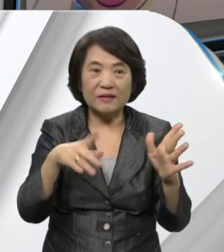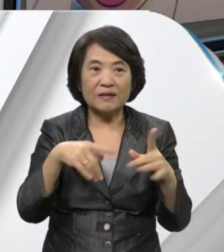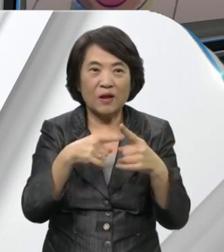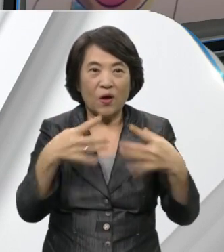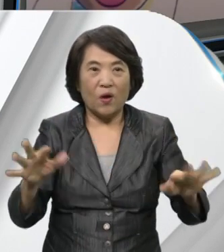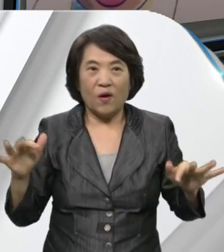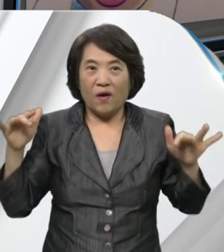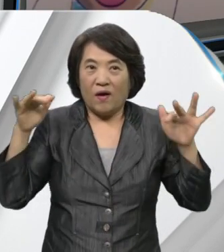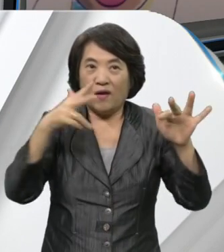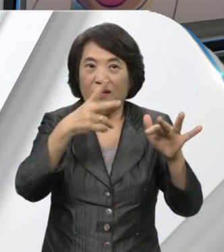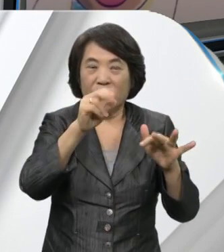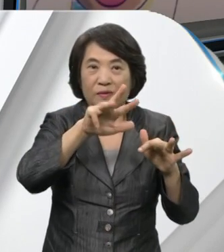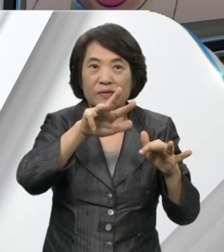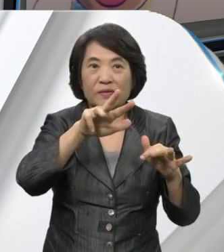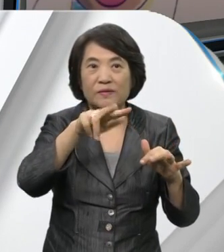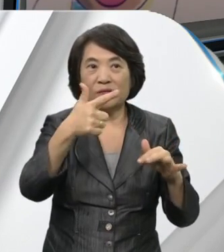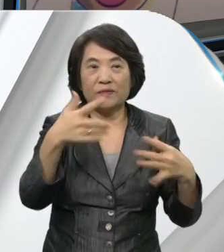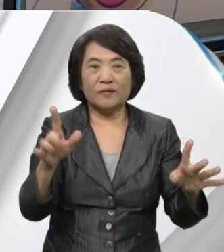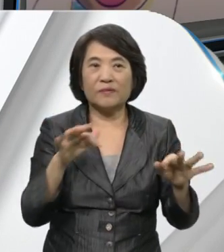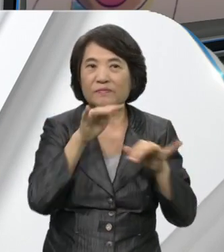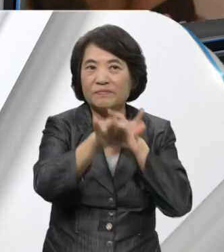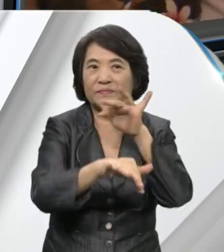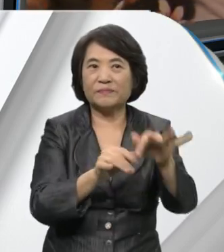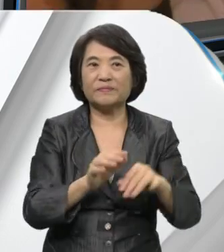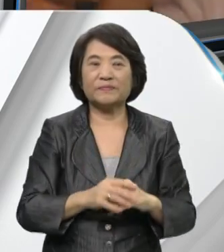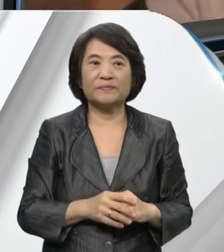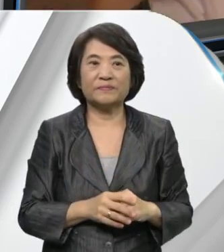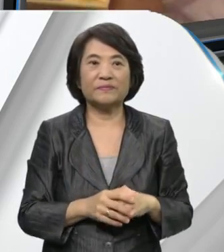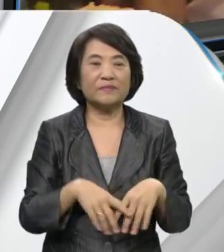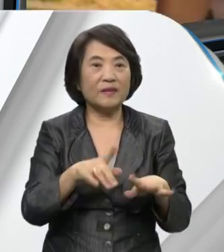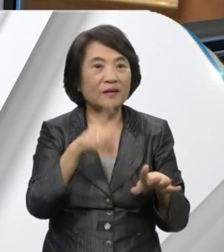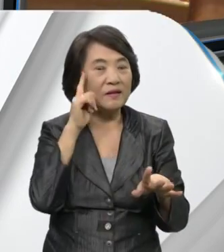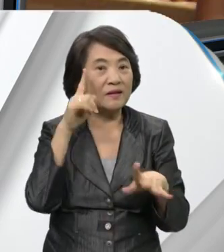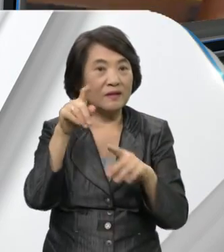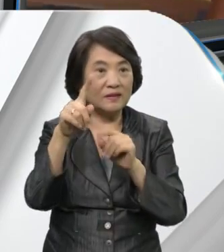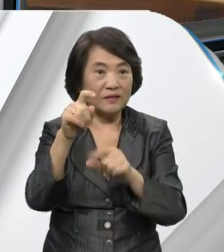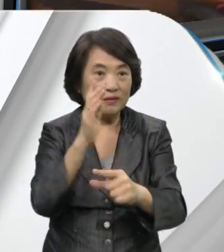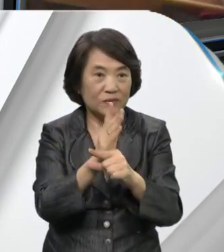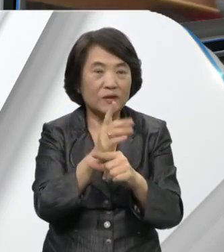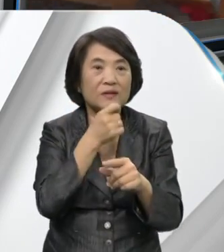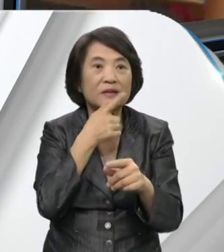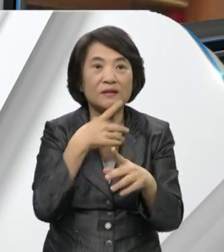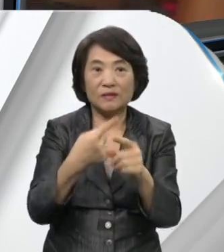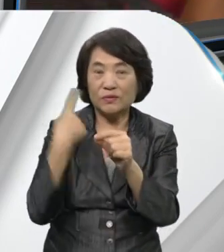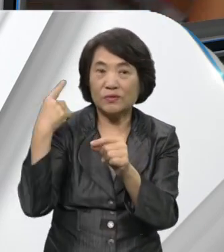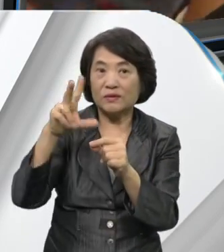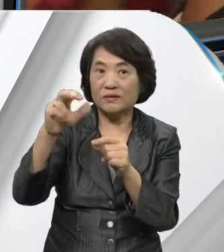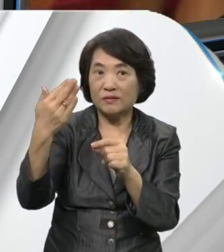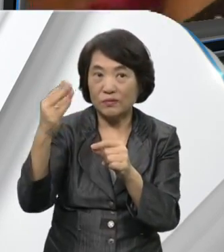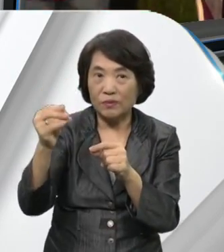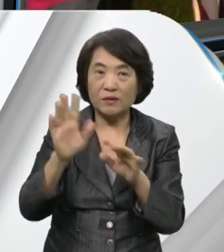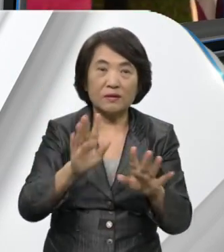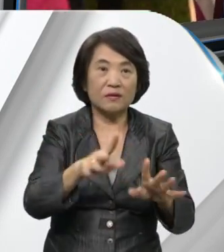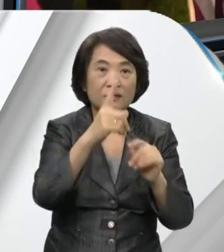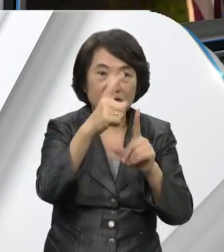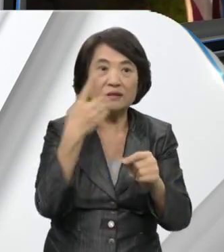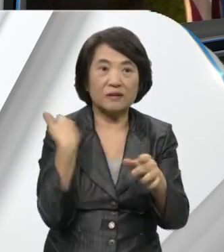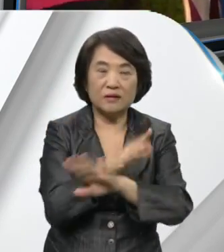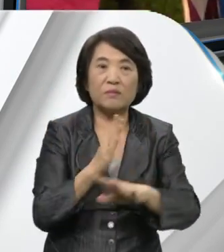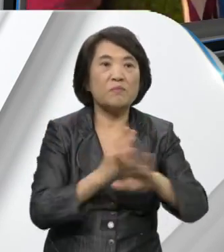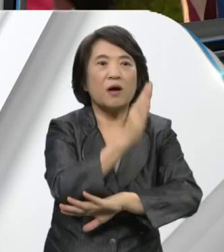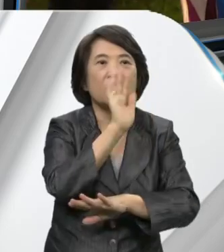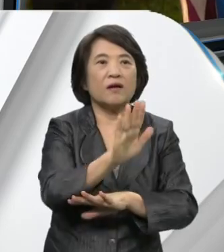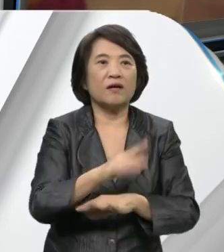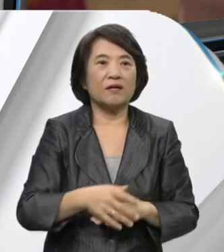为78683人家的纪录。本展演的十名演众是突破去年的79200感